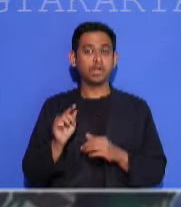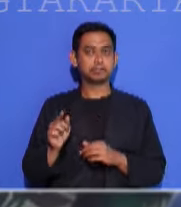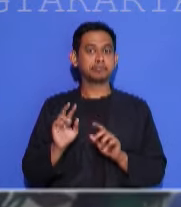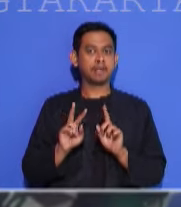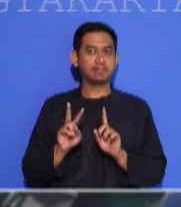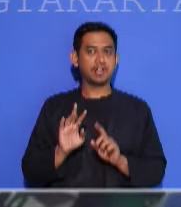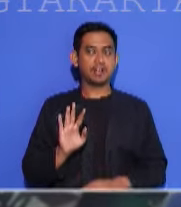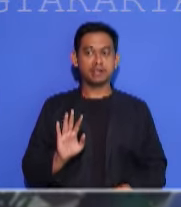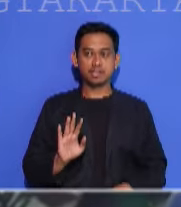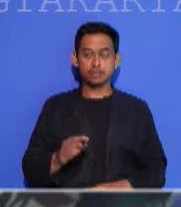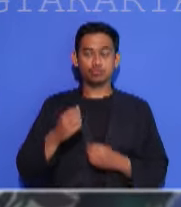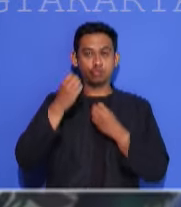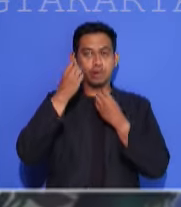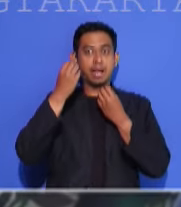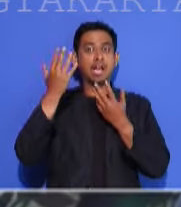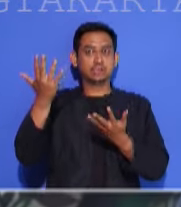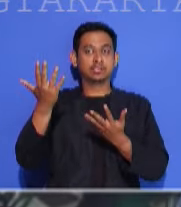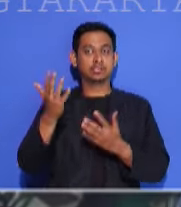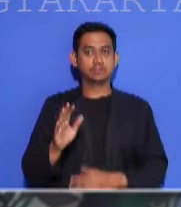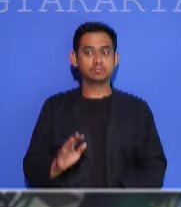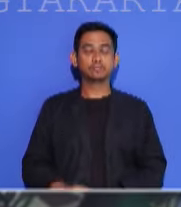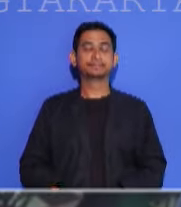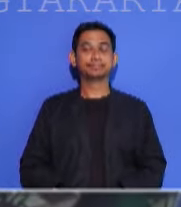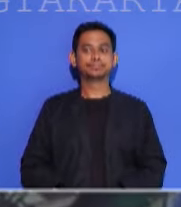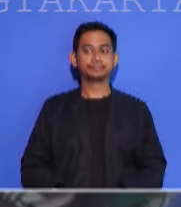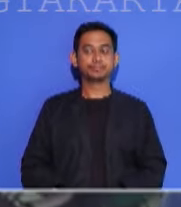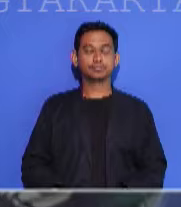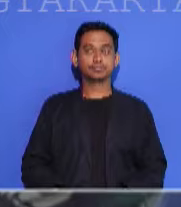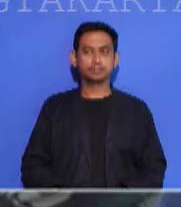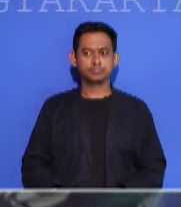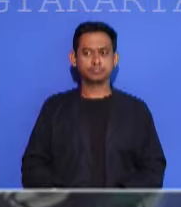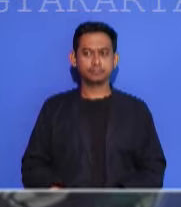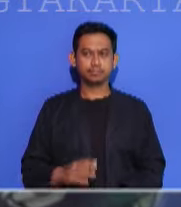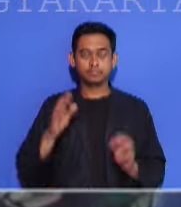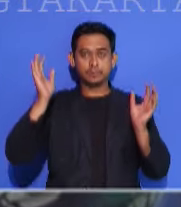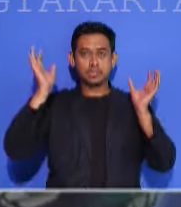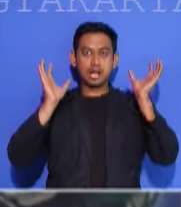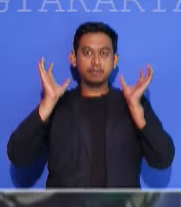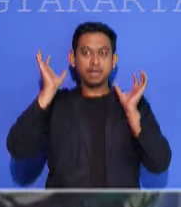pemberitahuan pemilihan kepada beliau, Gusti Kanjeng Ratu Hemas,